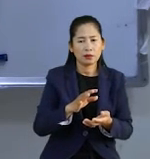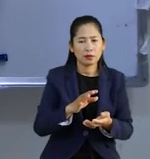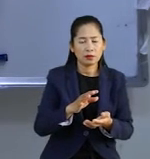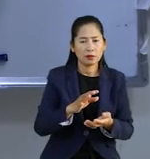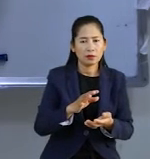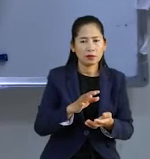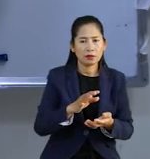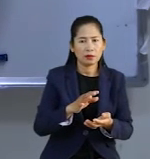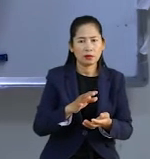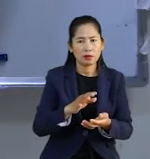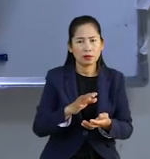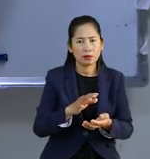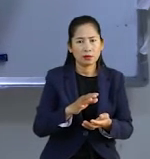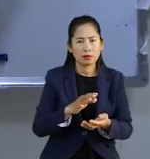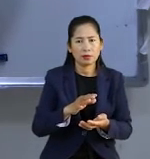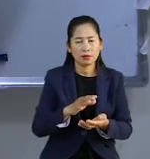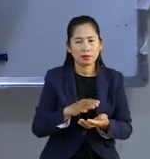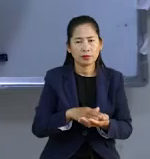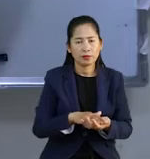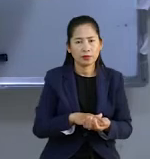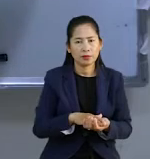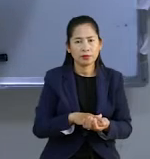วน